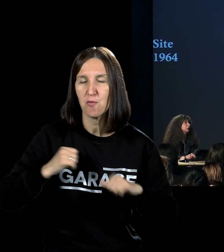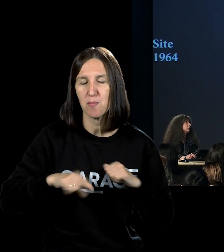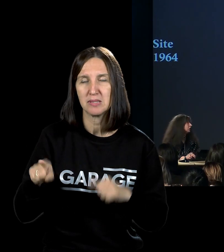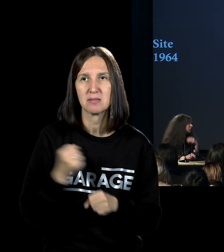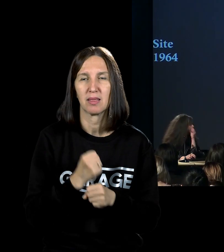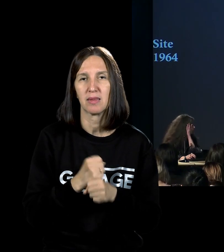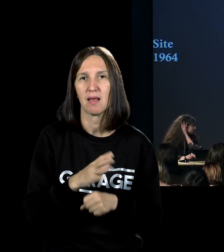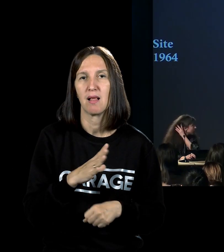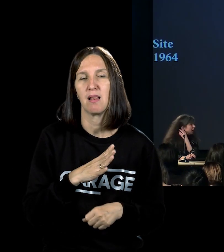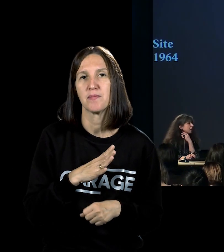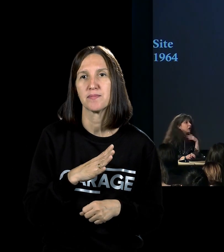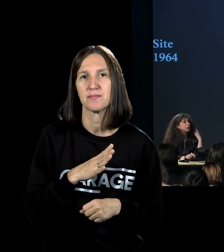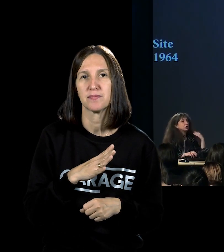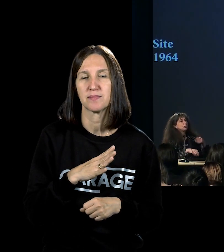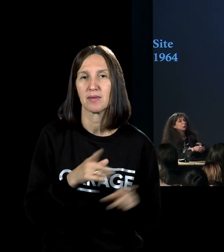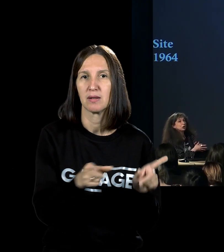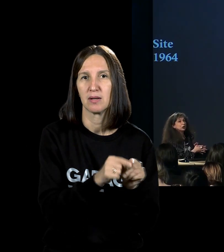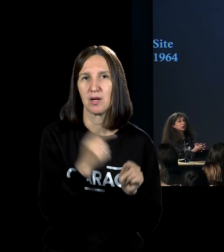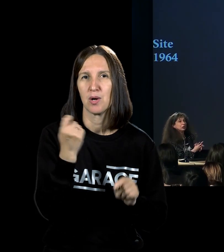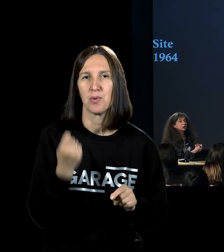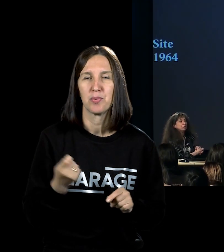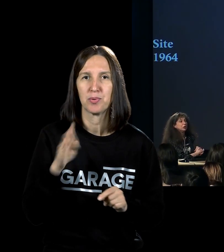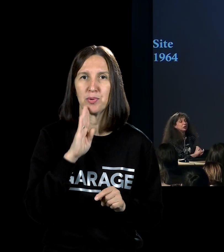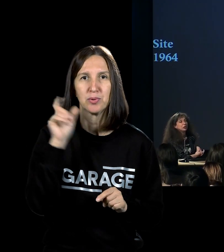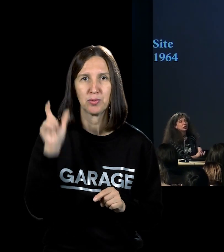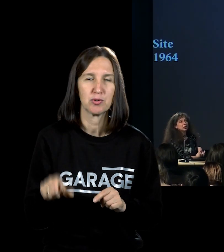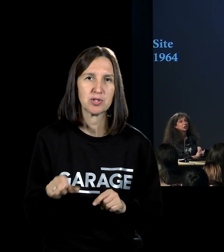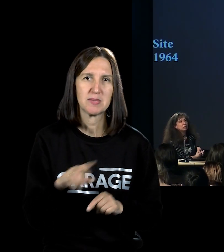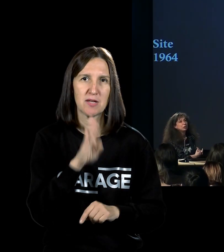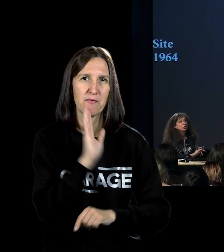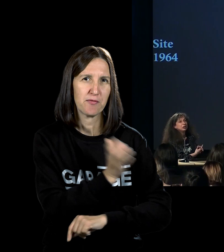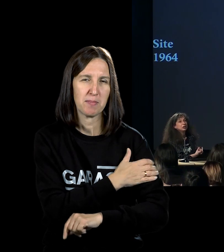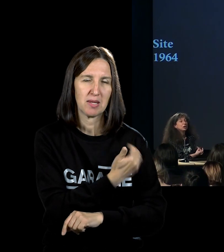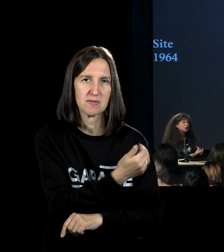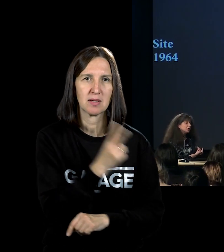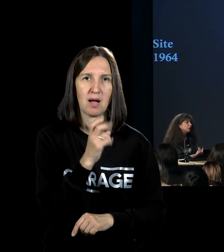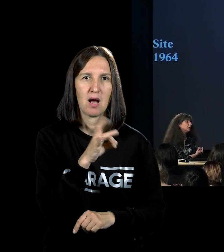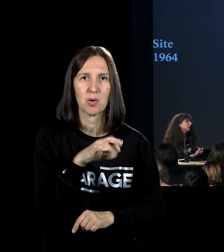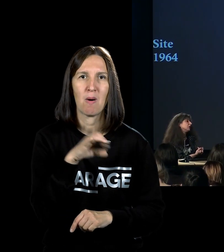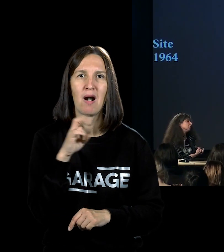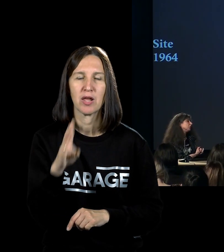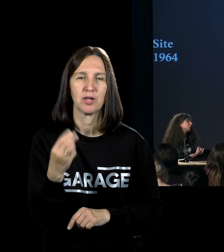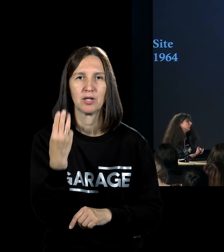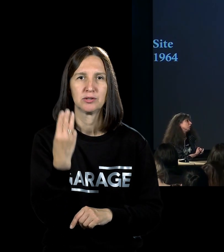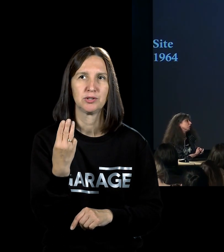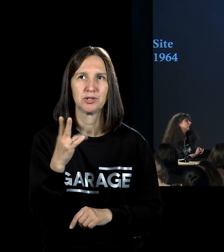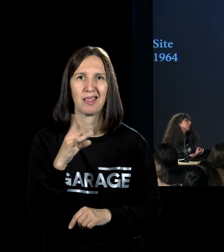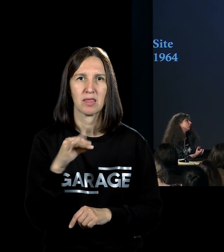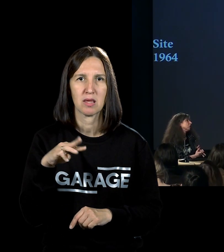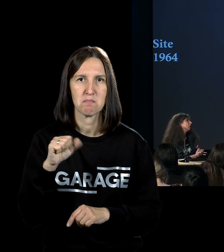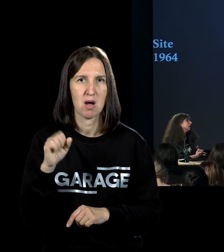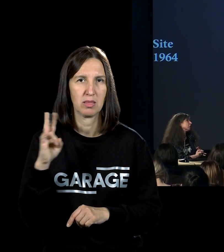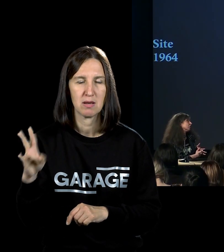он делал вместе с художницей-феминисткой Кароли Шнеман, одна из первых